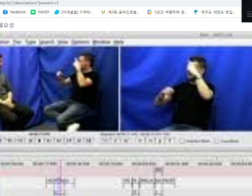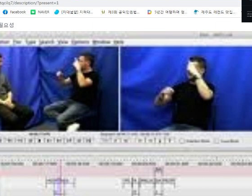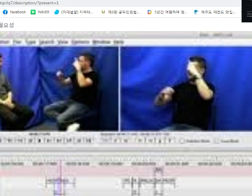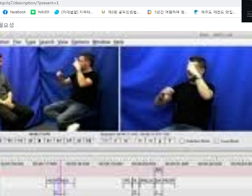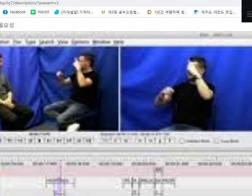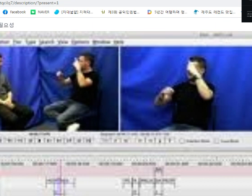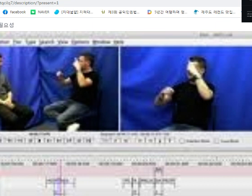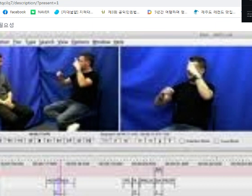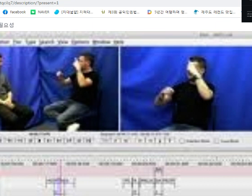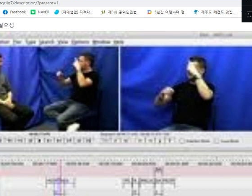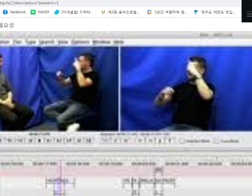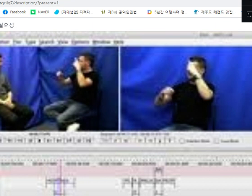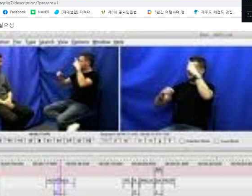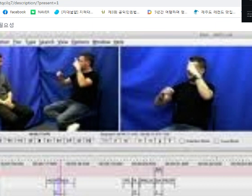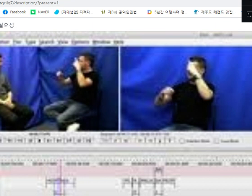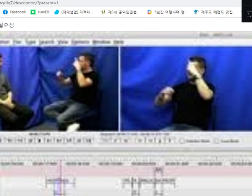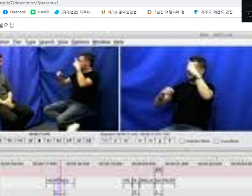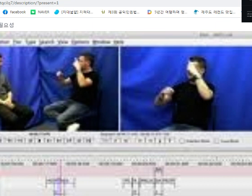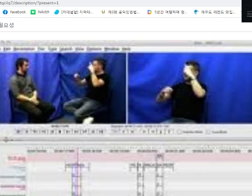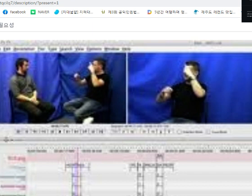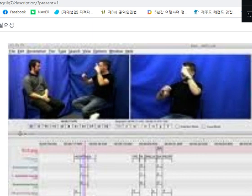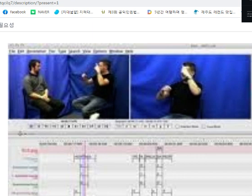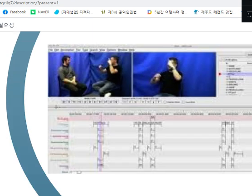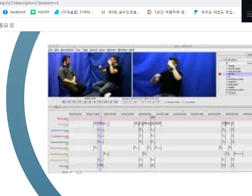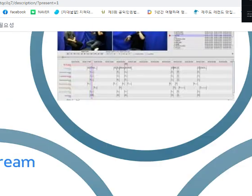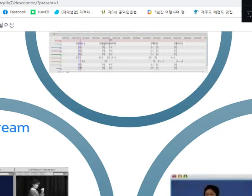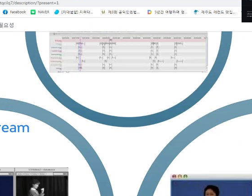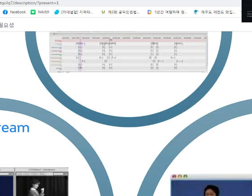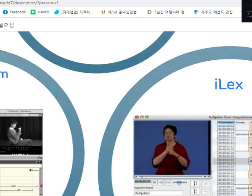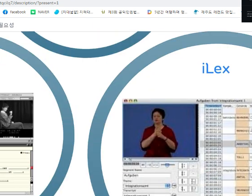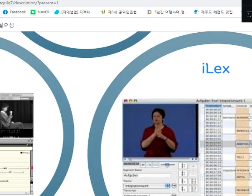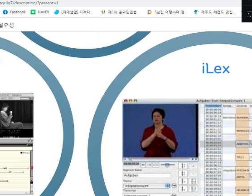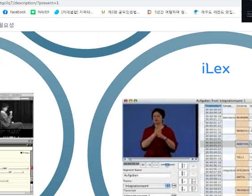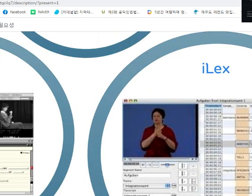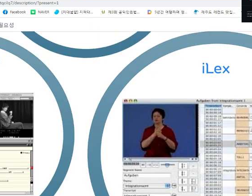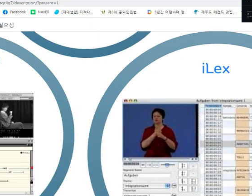이제, 예, 기록을 하죠.